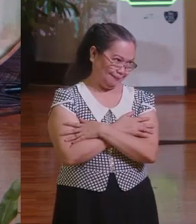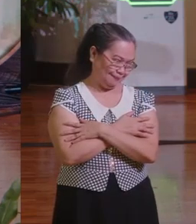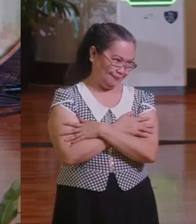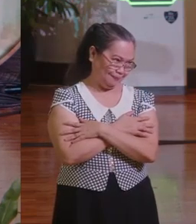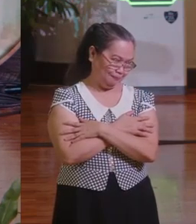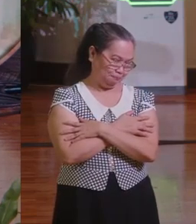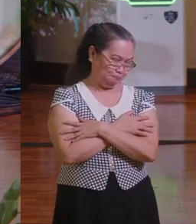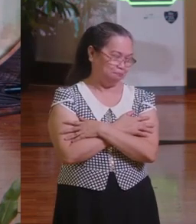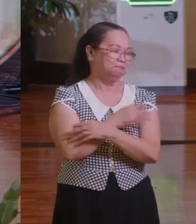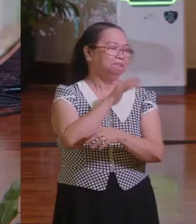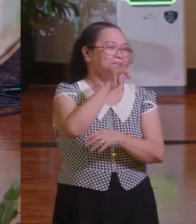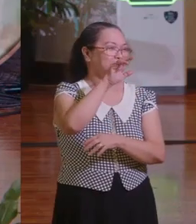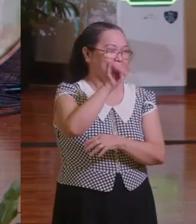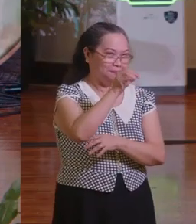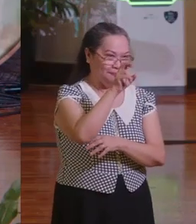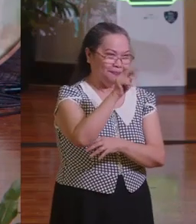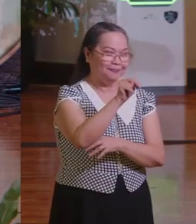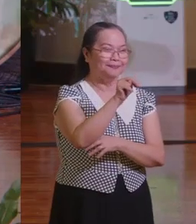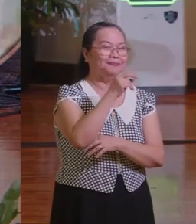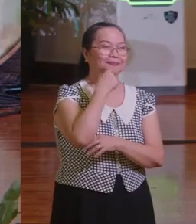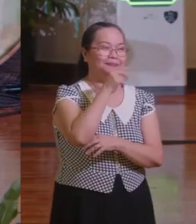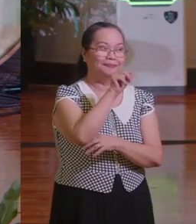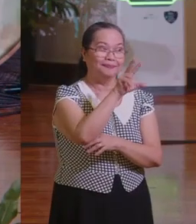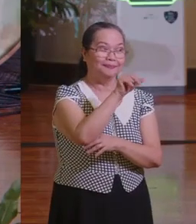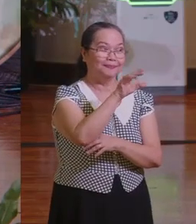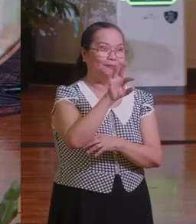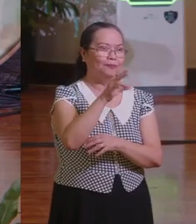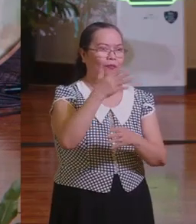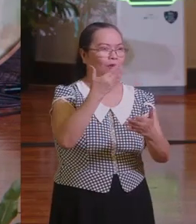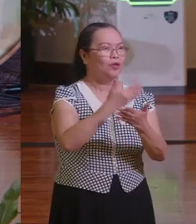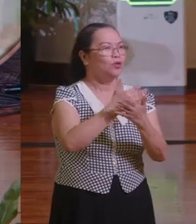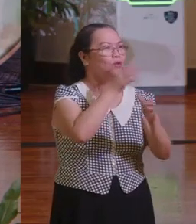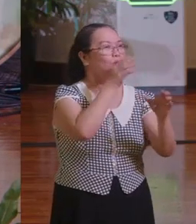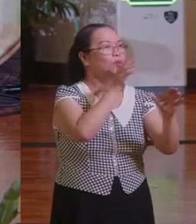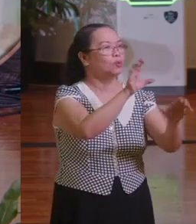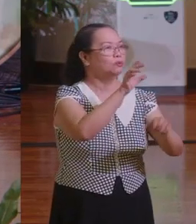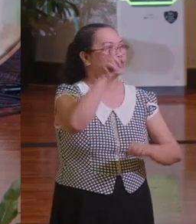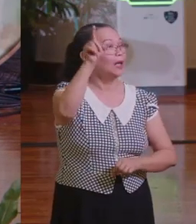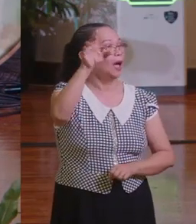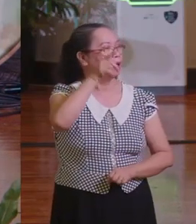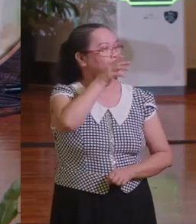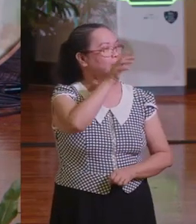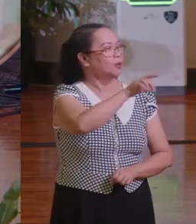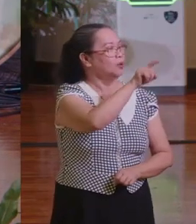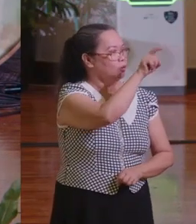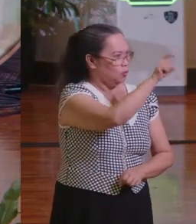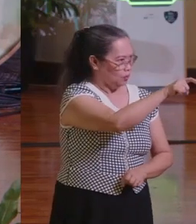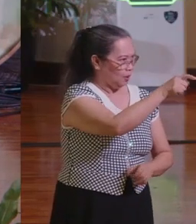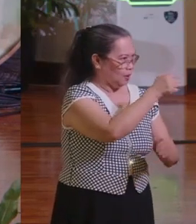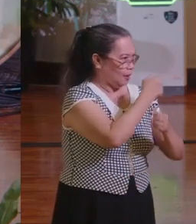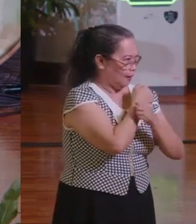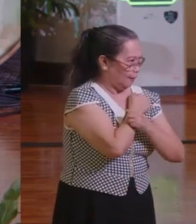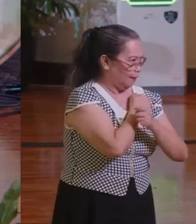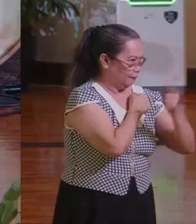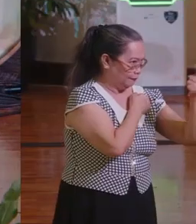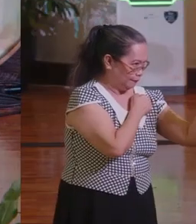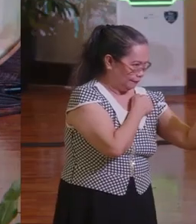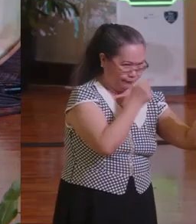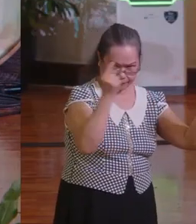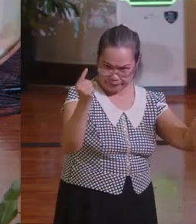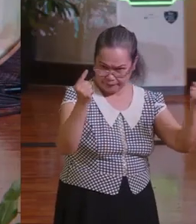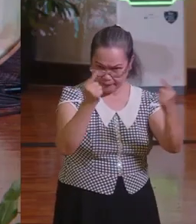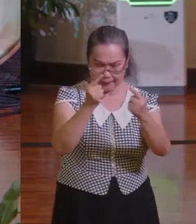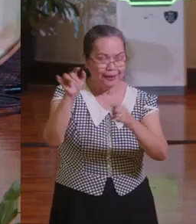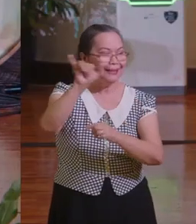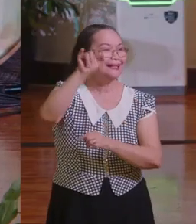Sabi sa John 13:34-35, a new commandment I give to you, that you love one another, just as I have loved